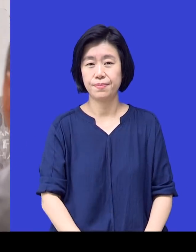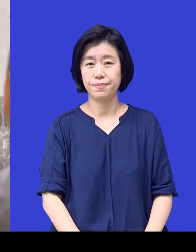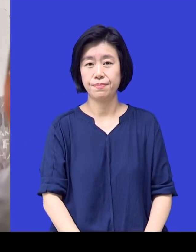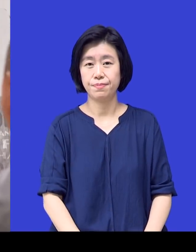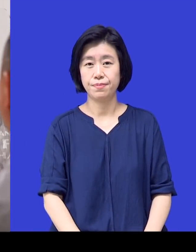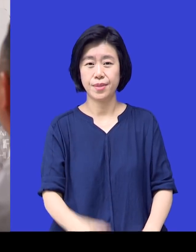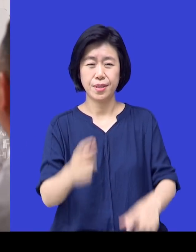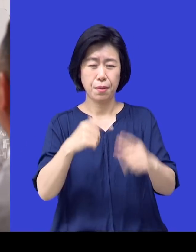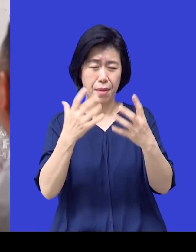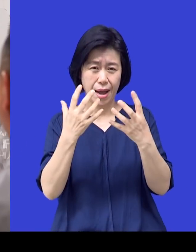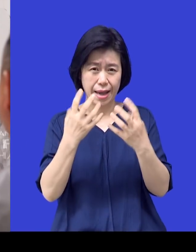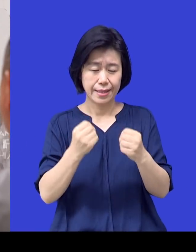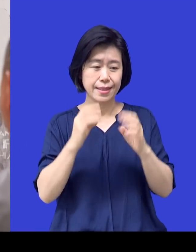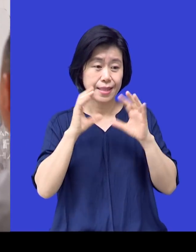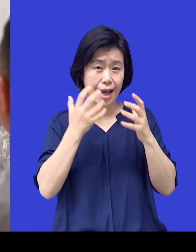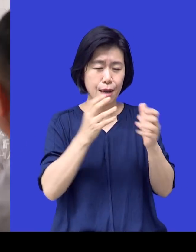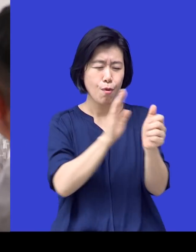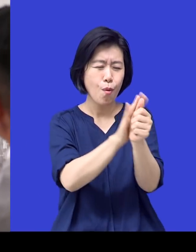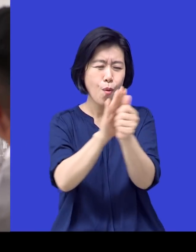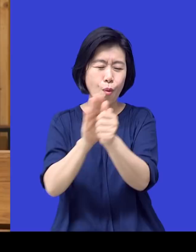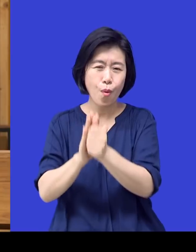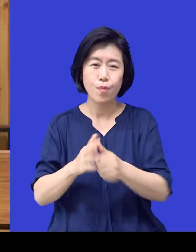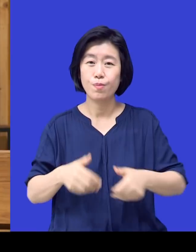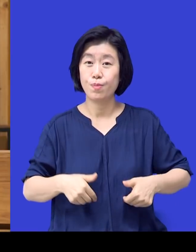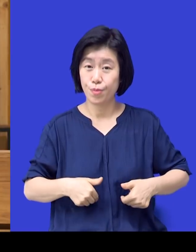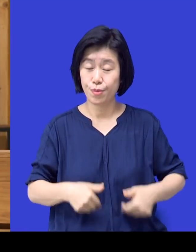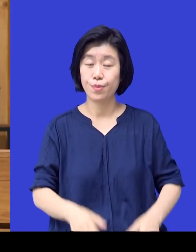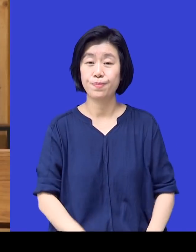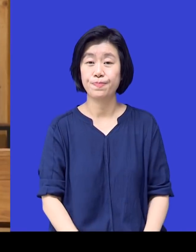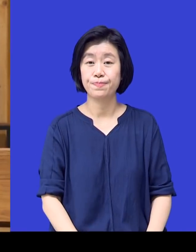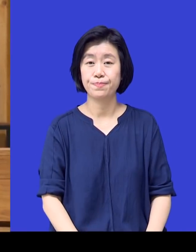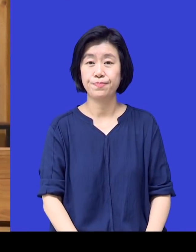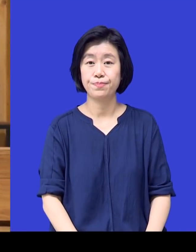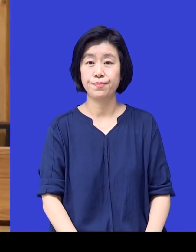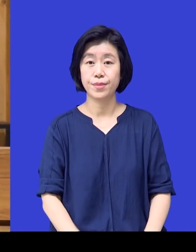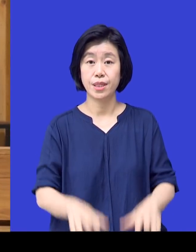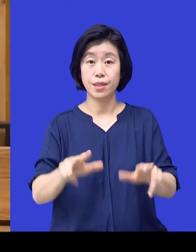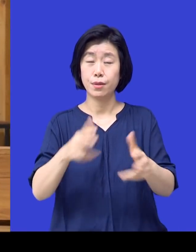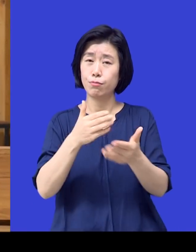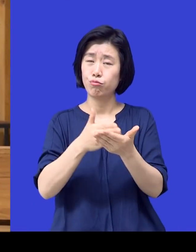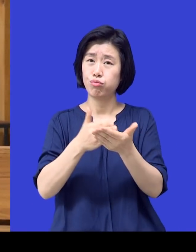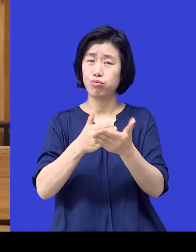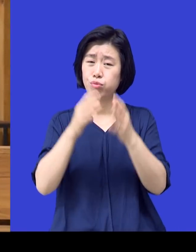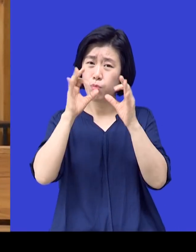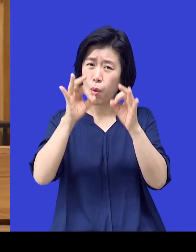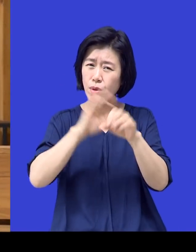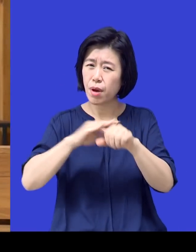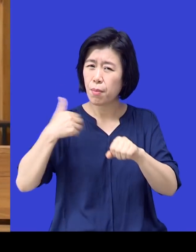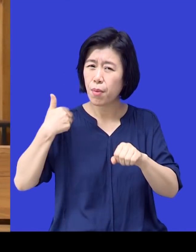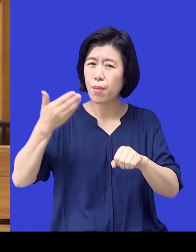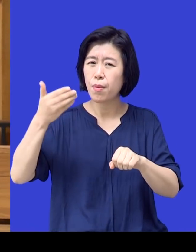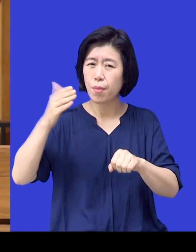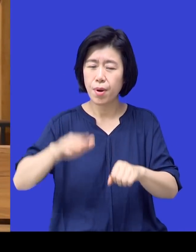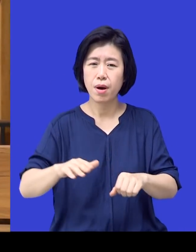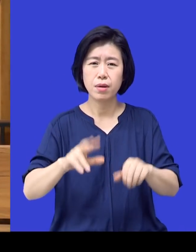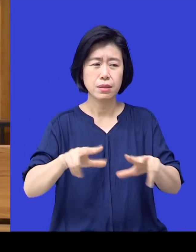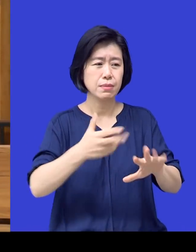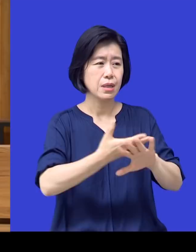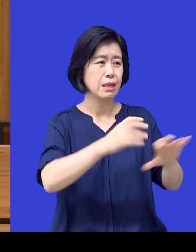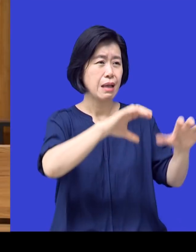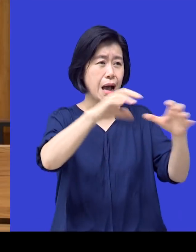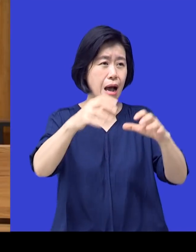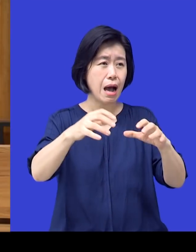아이들의 손을 붙잡아 줄 때가 아닌가. 특히 현지에서 지금 우리가 보도를 통해서 접하지 못하지만 얼마나 많은 생명들이 죽어나가고